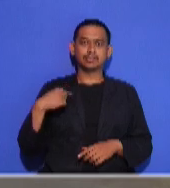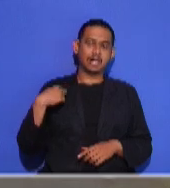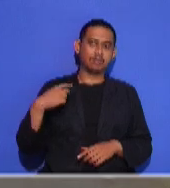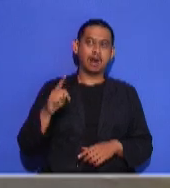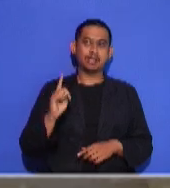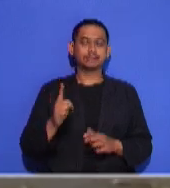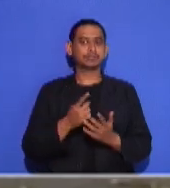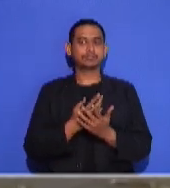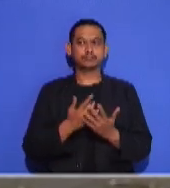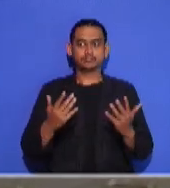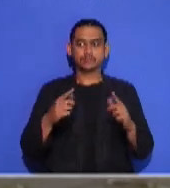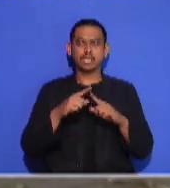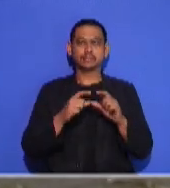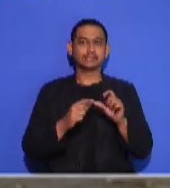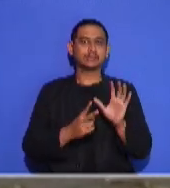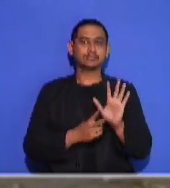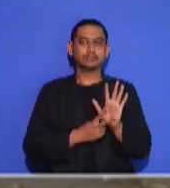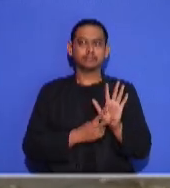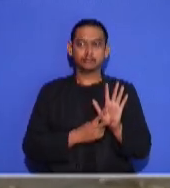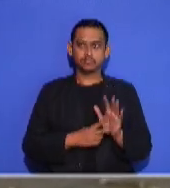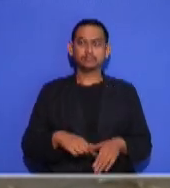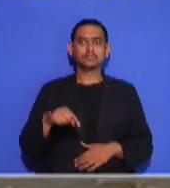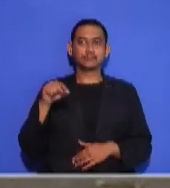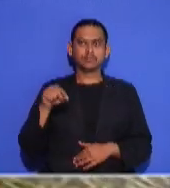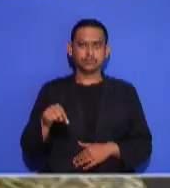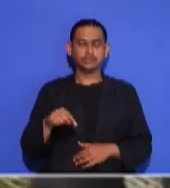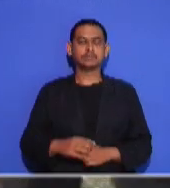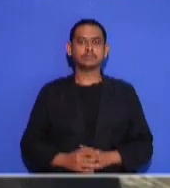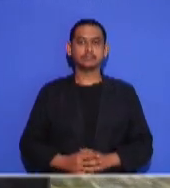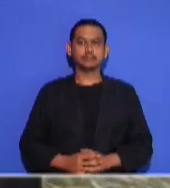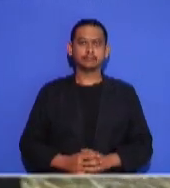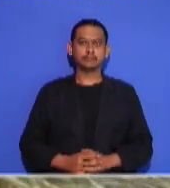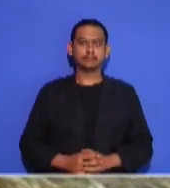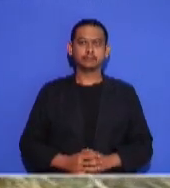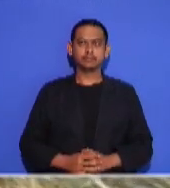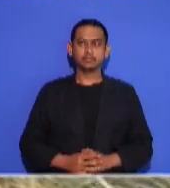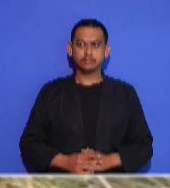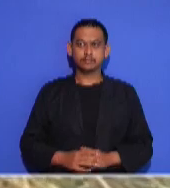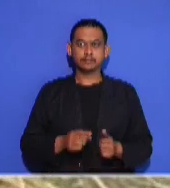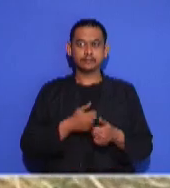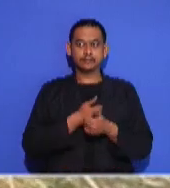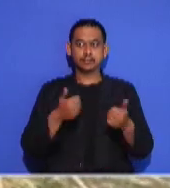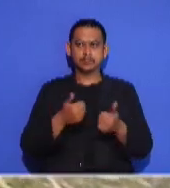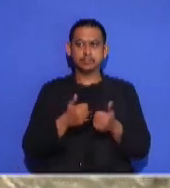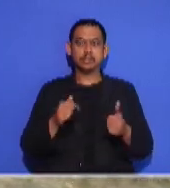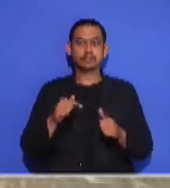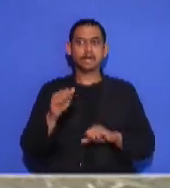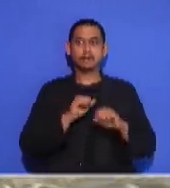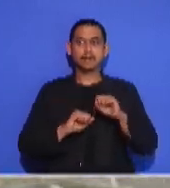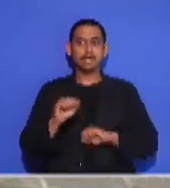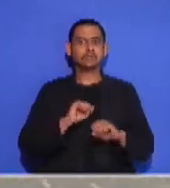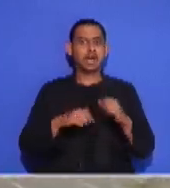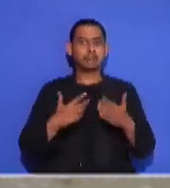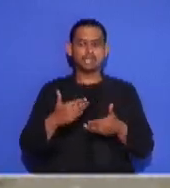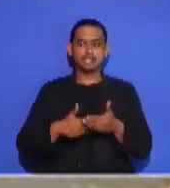ASN di lingkungan pemerintah kapon Gamping bersih-bersih lingkungan ini dilakukan menyusul aksi pembuangan